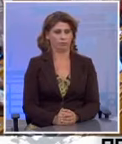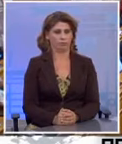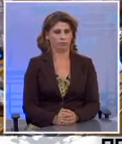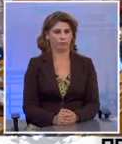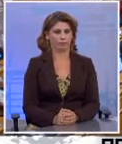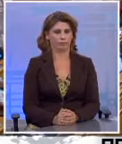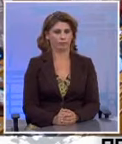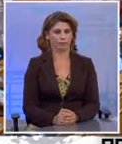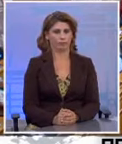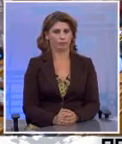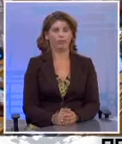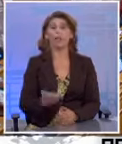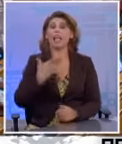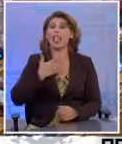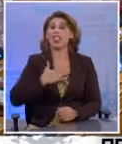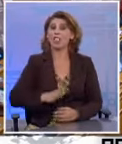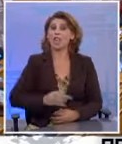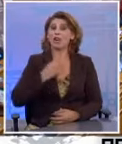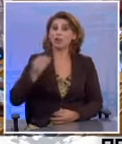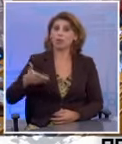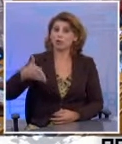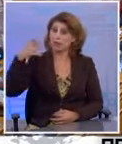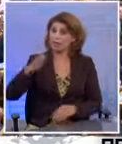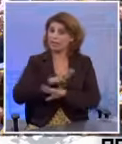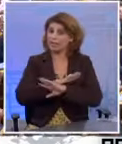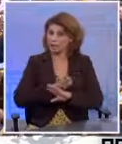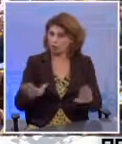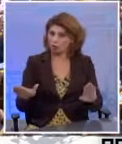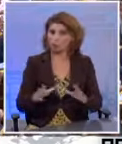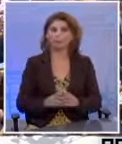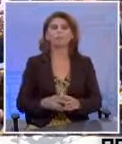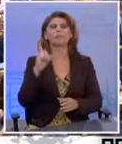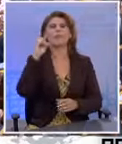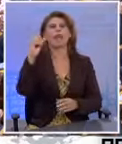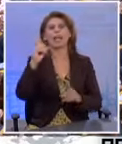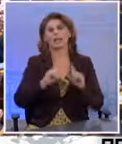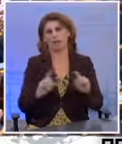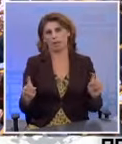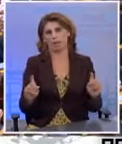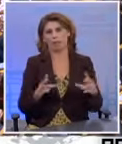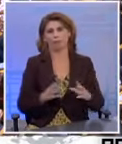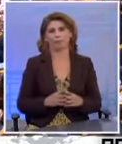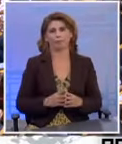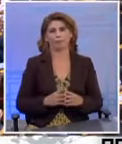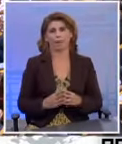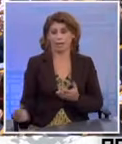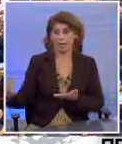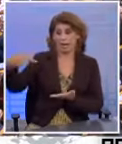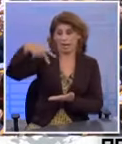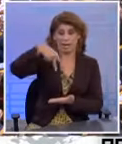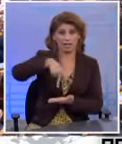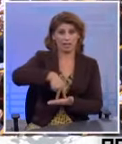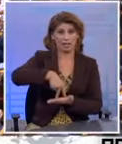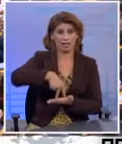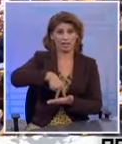Και θέλω, κύριε Μητσοτάκη, για να τελειώνουμε, ένα πράγμα. Να ανέβετε σε αυτό το βήμα και να απαντήσετε σε ένα